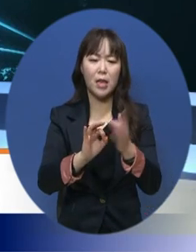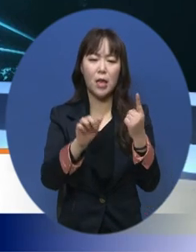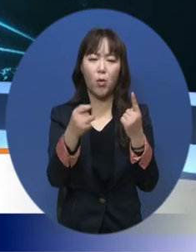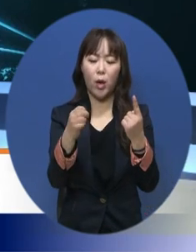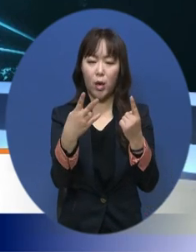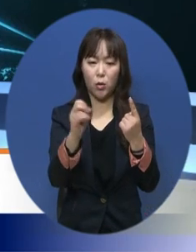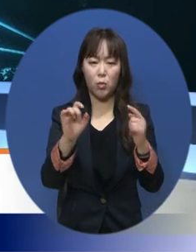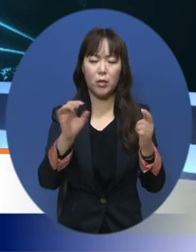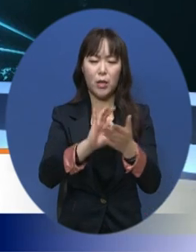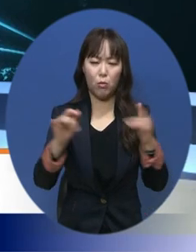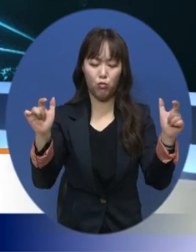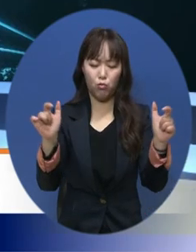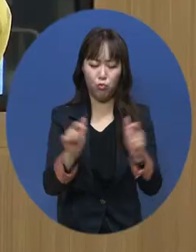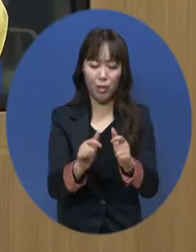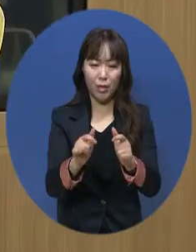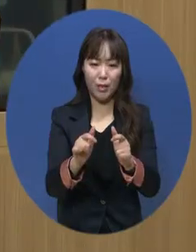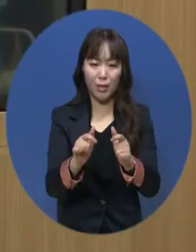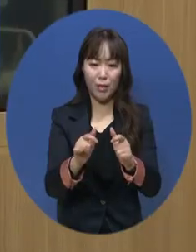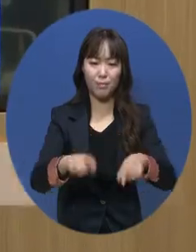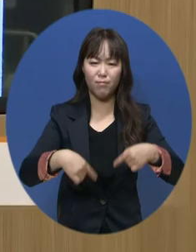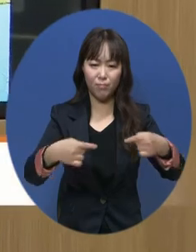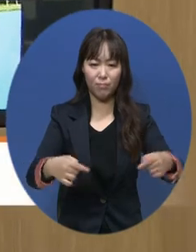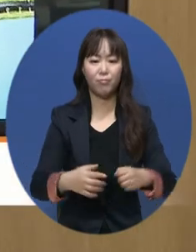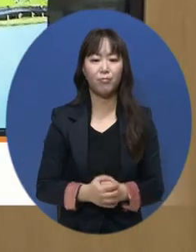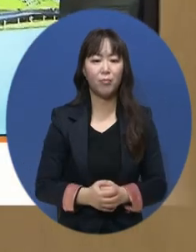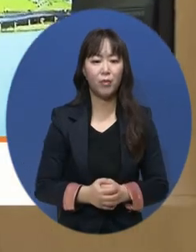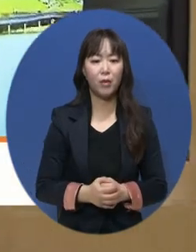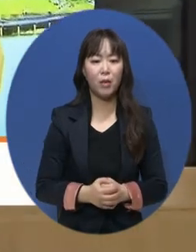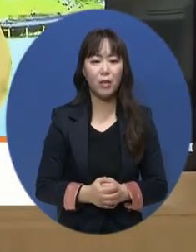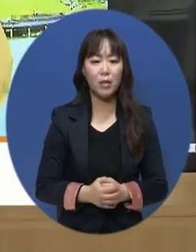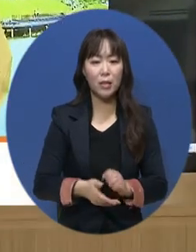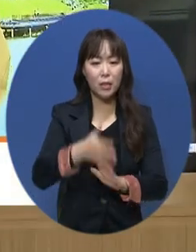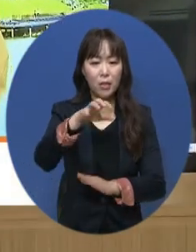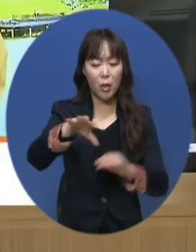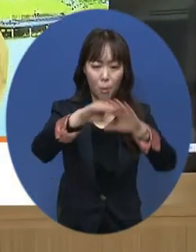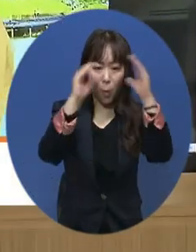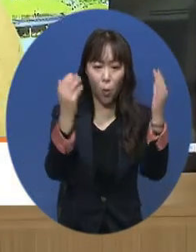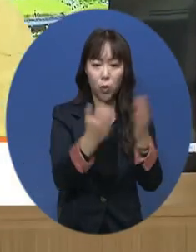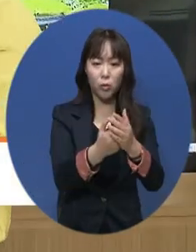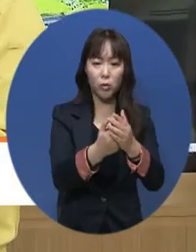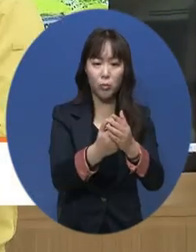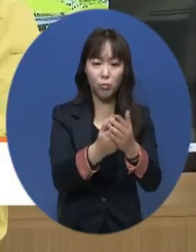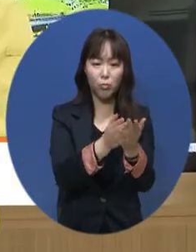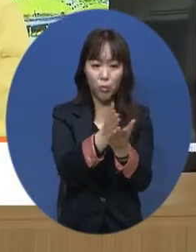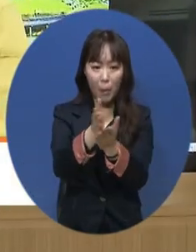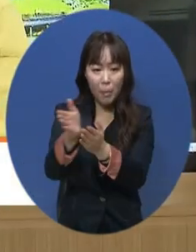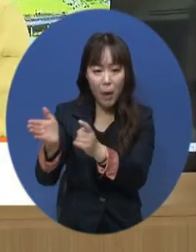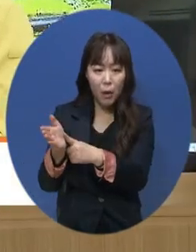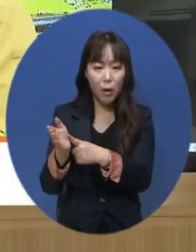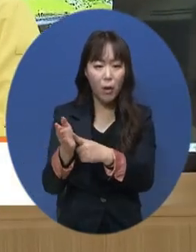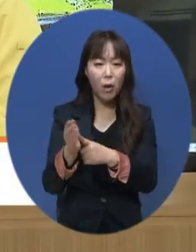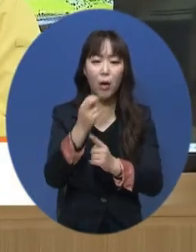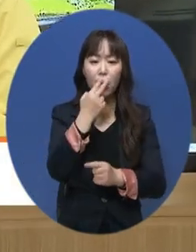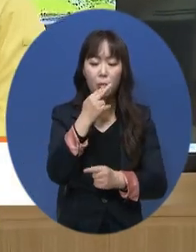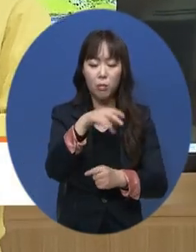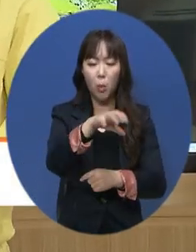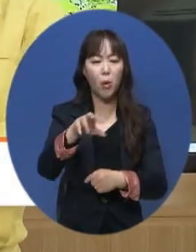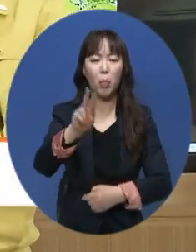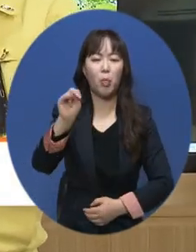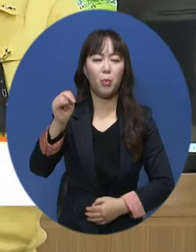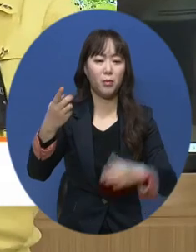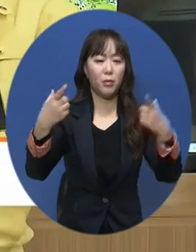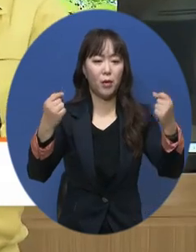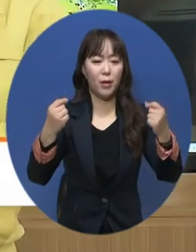줄이기에 앞장서기로 했습니다. 순천시가 시청의 모든 부서를 노후 플라스틱 공간으로 지정하고